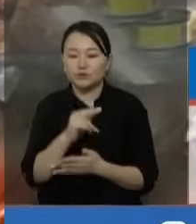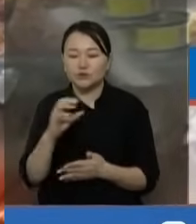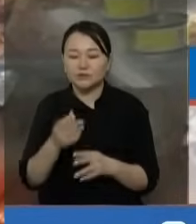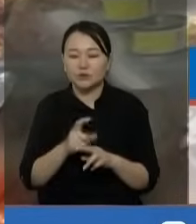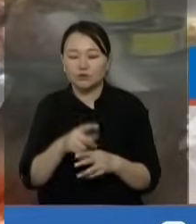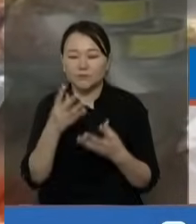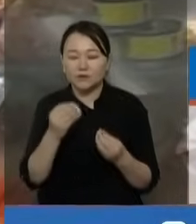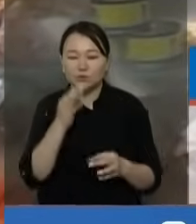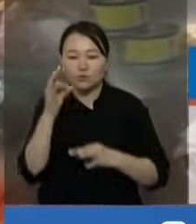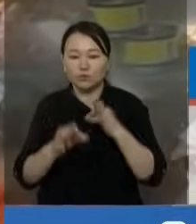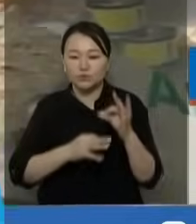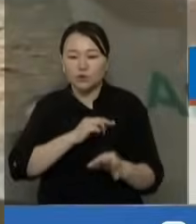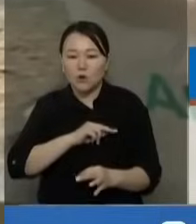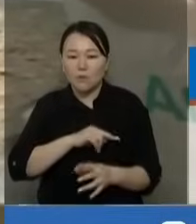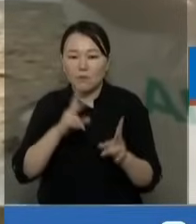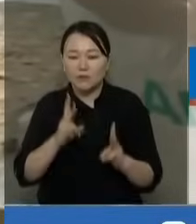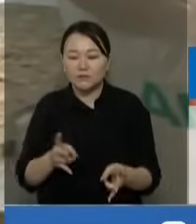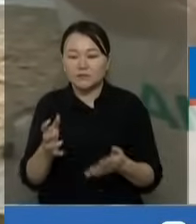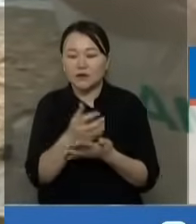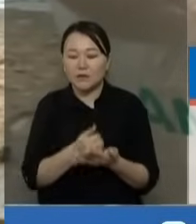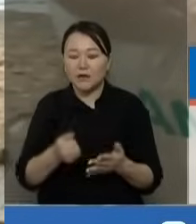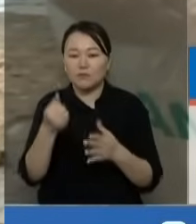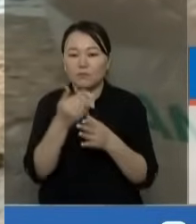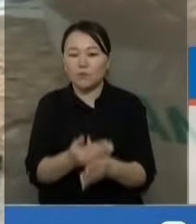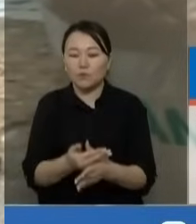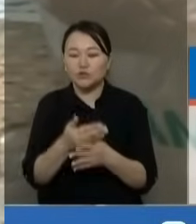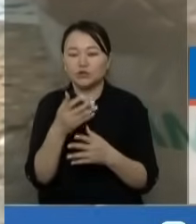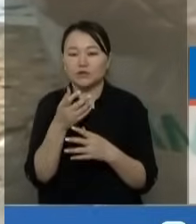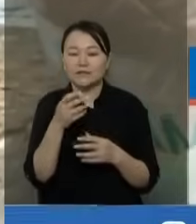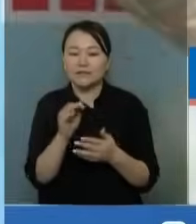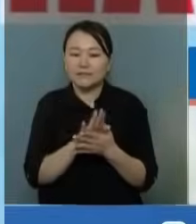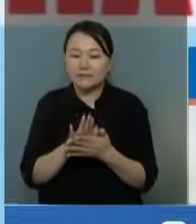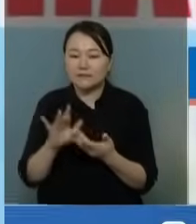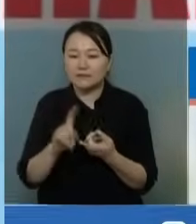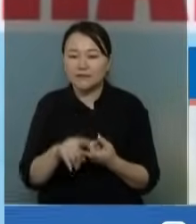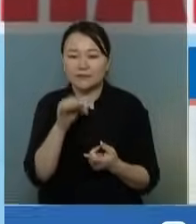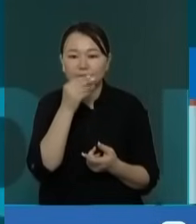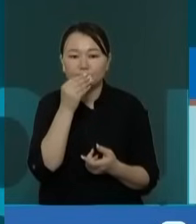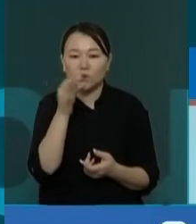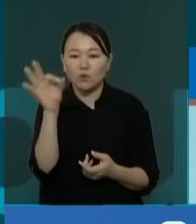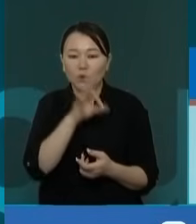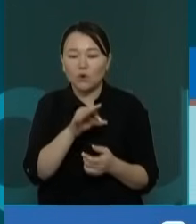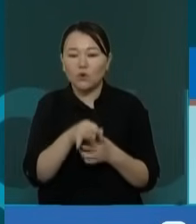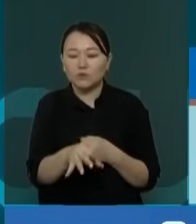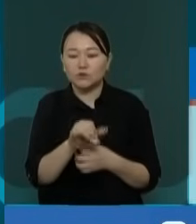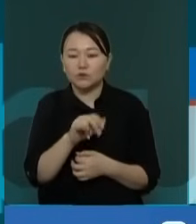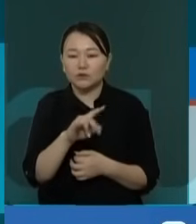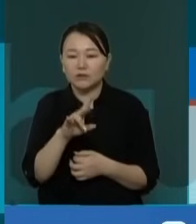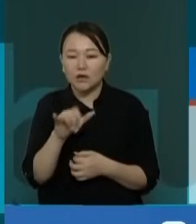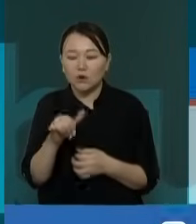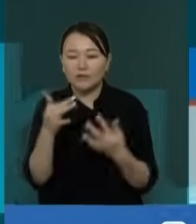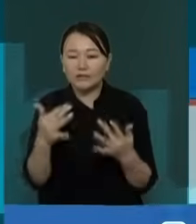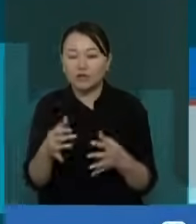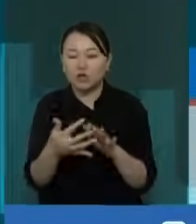дни трудятся круглосуточно. Пострадавшим собрали гуманитарную помощь, средства гигиены и продукты. В области Улытау также затопило несколько